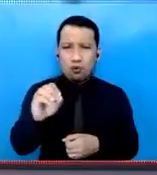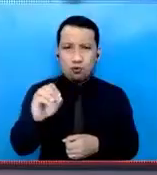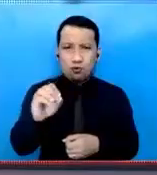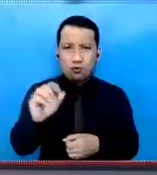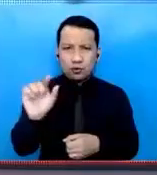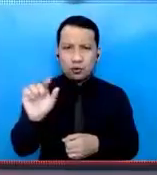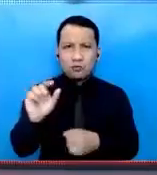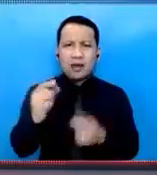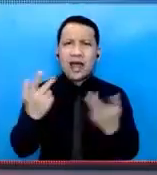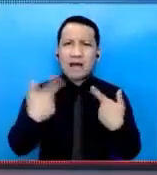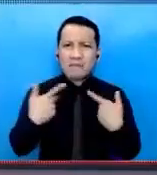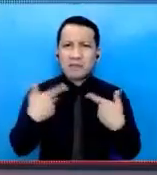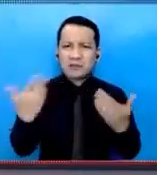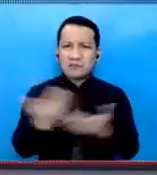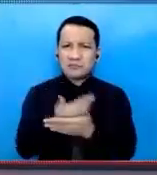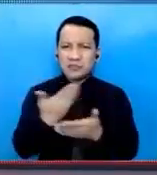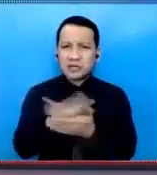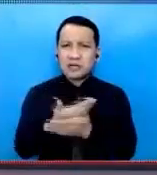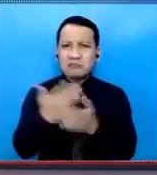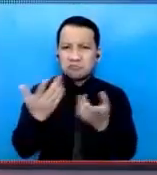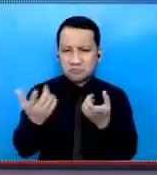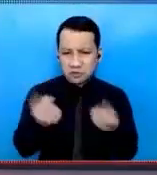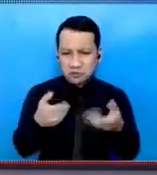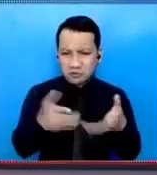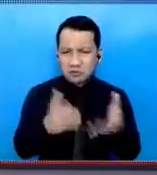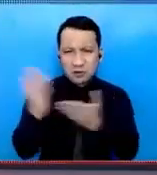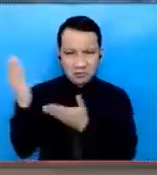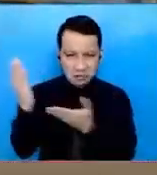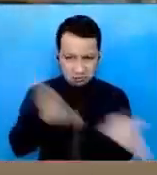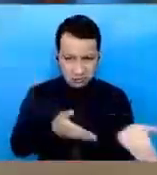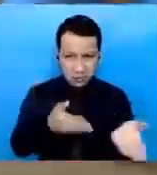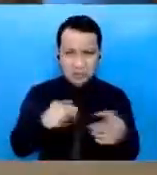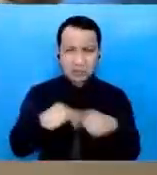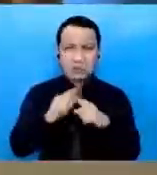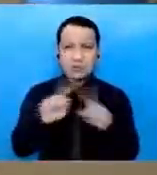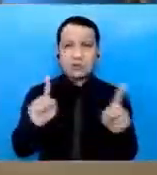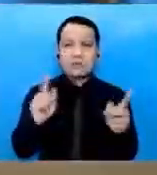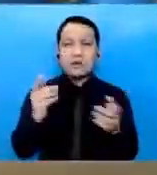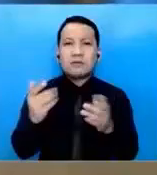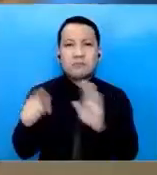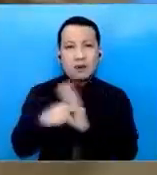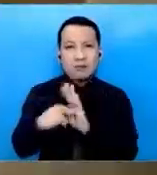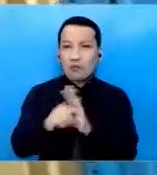kontrabando. Nasa frontline ng balitang yan, si Romel Lopez.